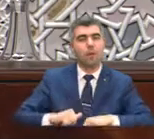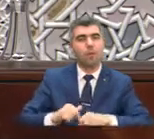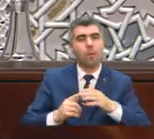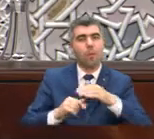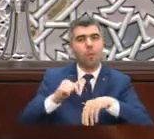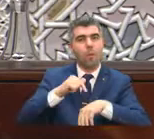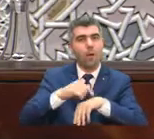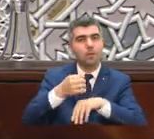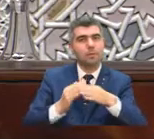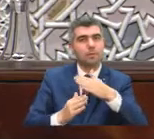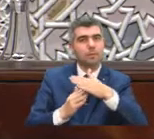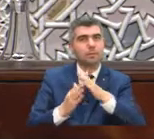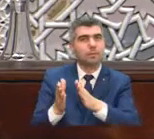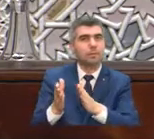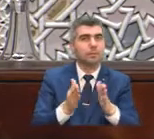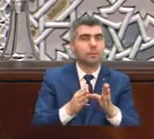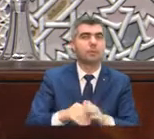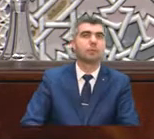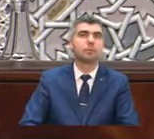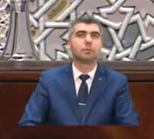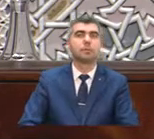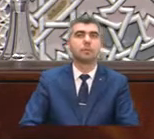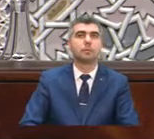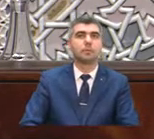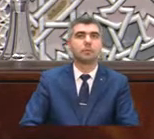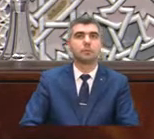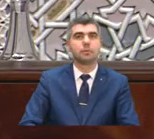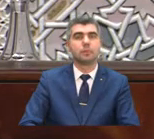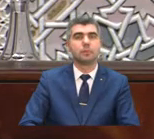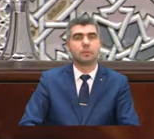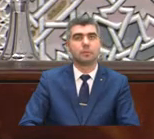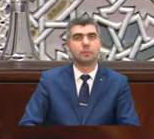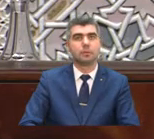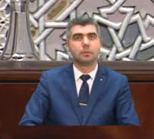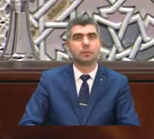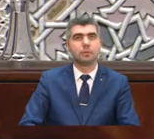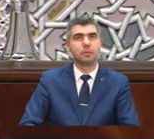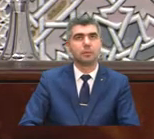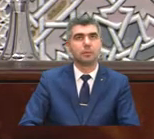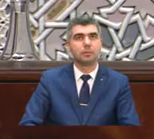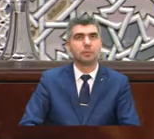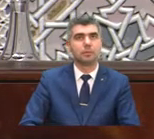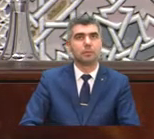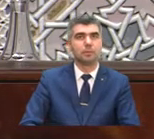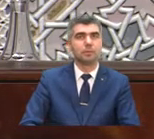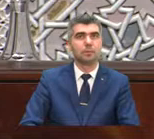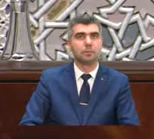شكرا. تعقيب سيد النائب. شي تعقيب؟